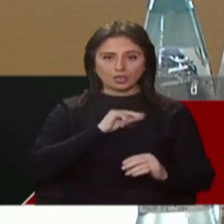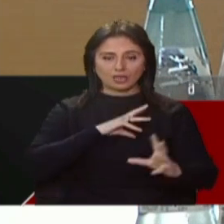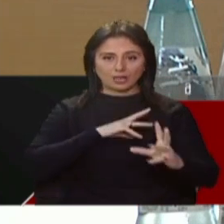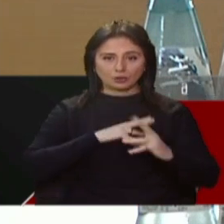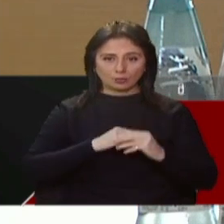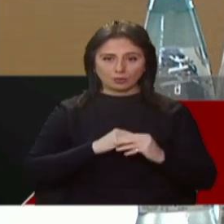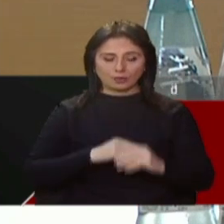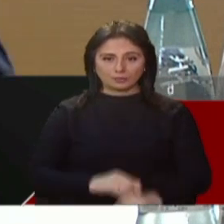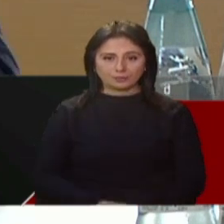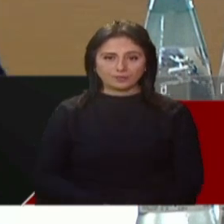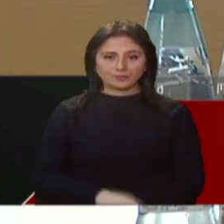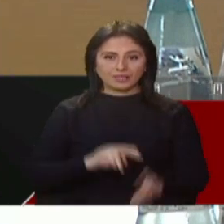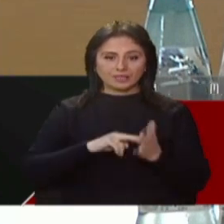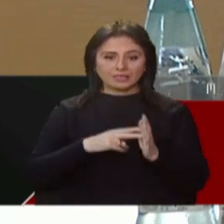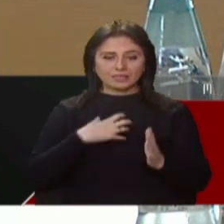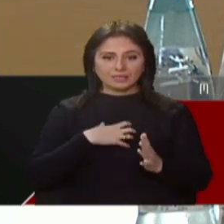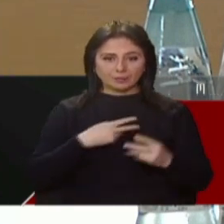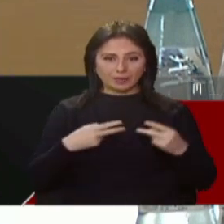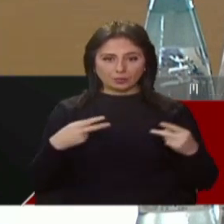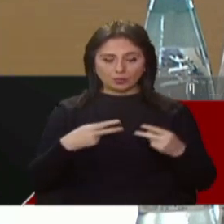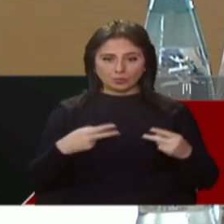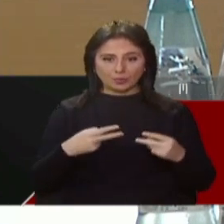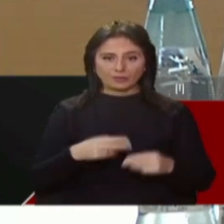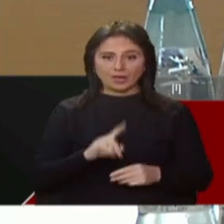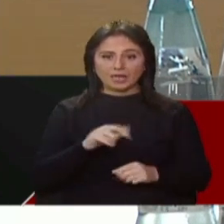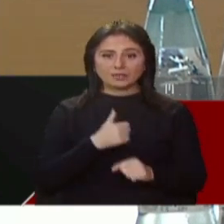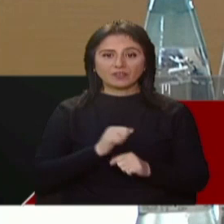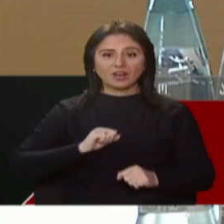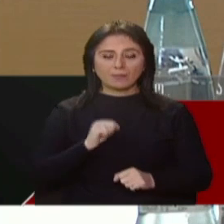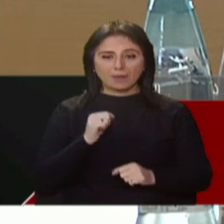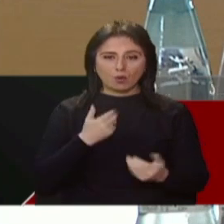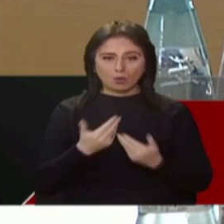თანამშრომლობა, სტრატეგიული პარტნიორობა და რასთავარი მეგობრობა.